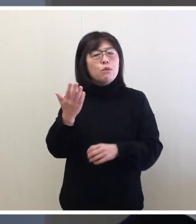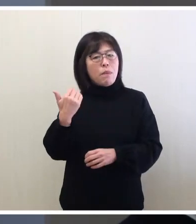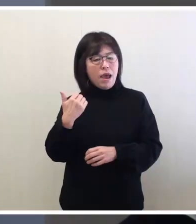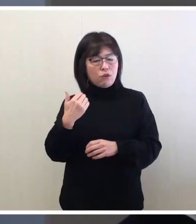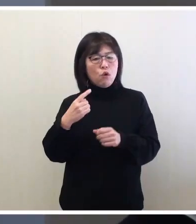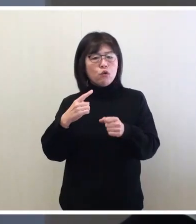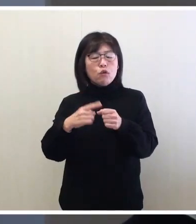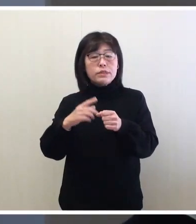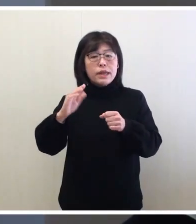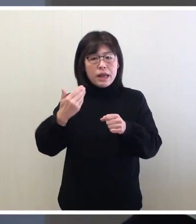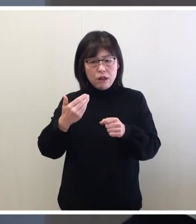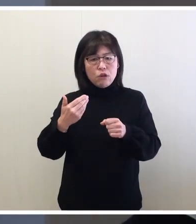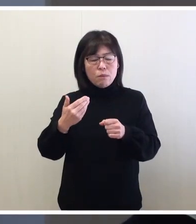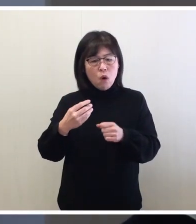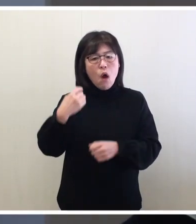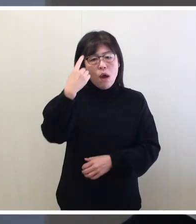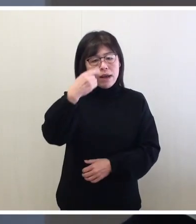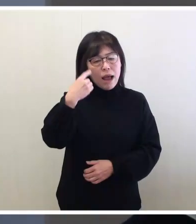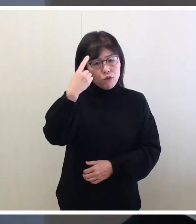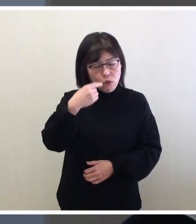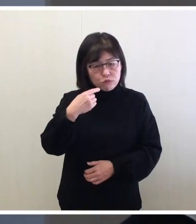ロナの前年となりますが、